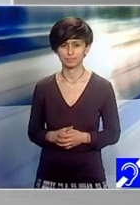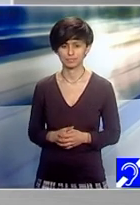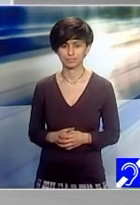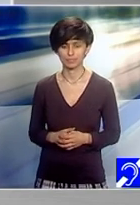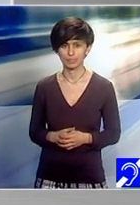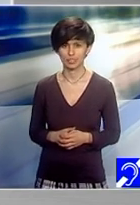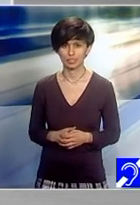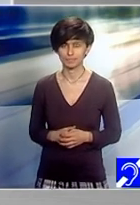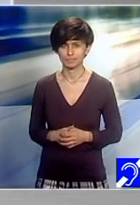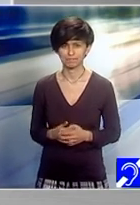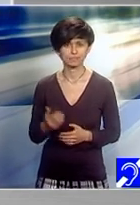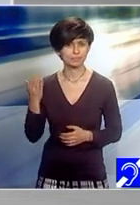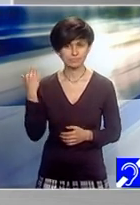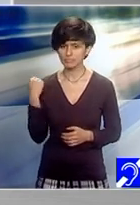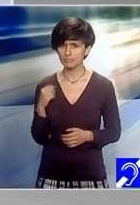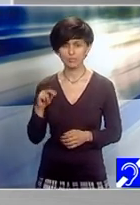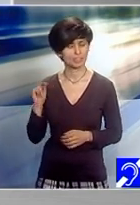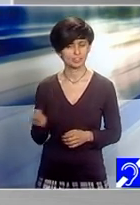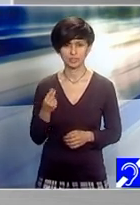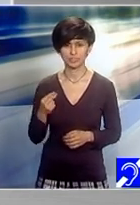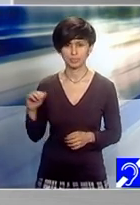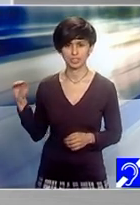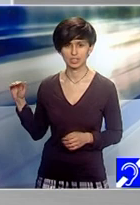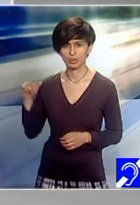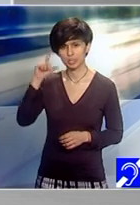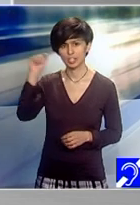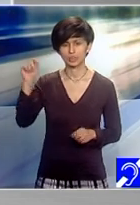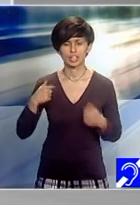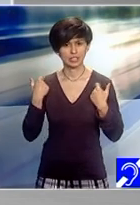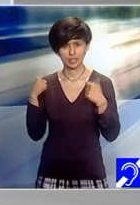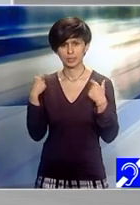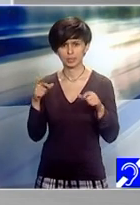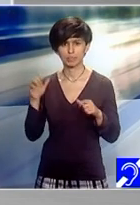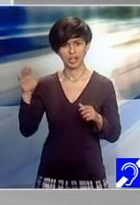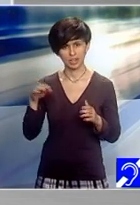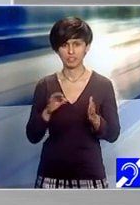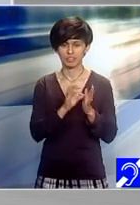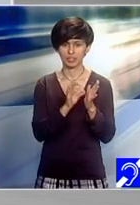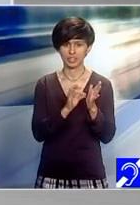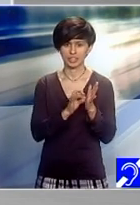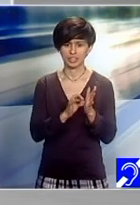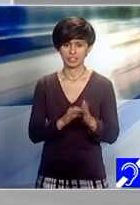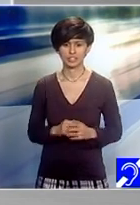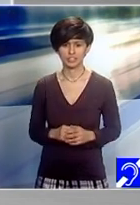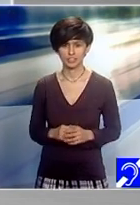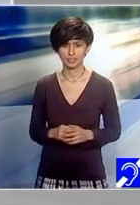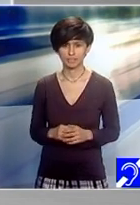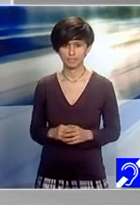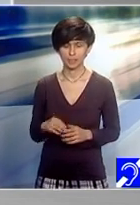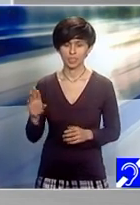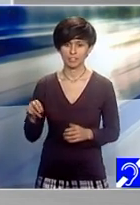Și a fost minunat, copiii au plecat prin parc, aveau indicii, trebuiau să meargă la punctul numărul 1. Acolo aveau o ghicitoare pe care